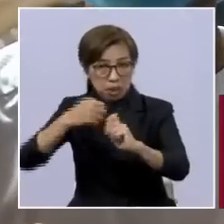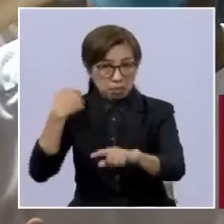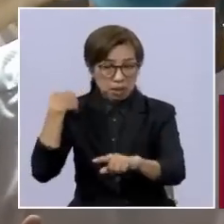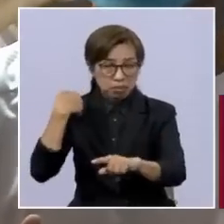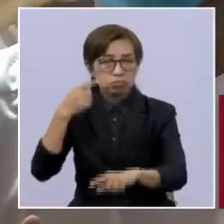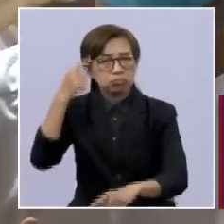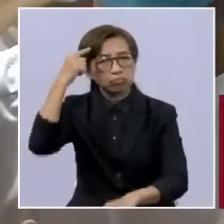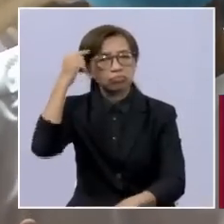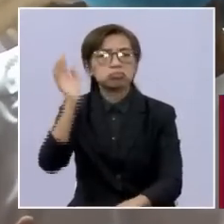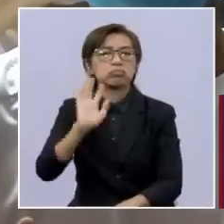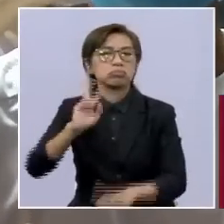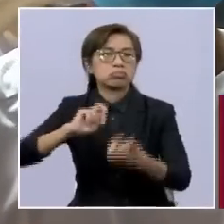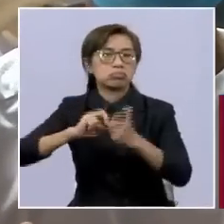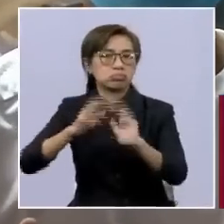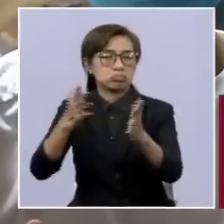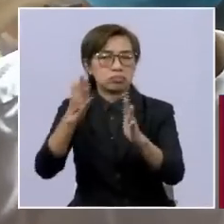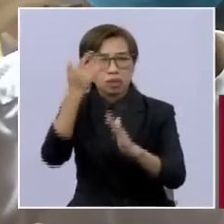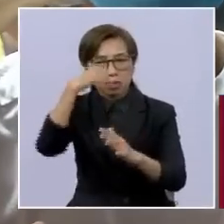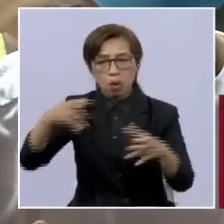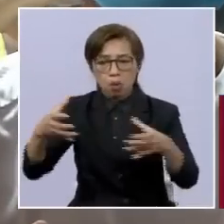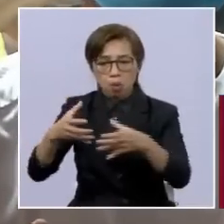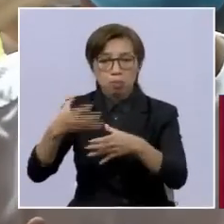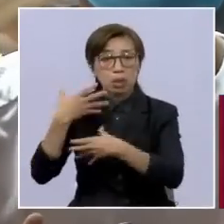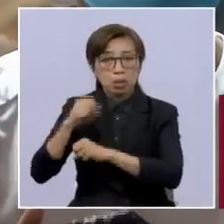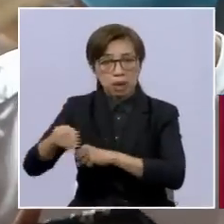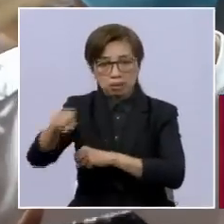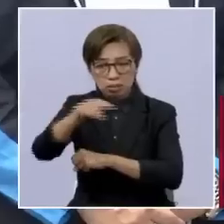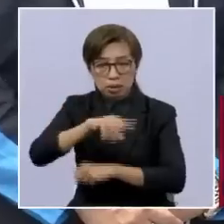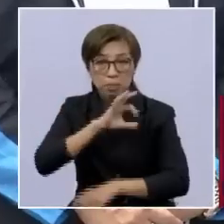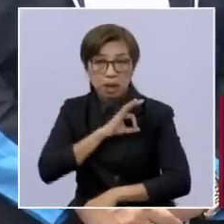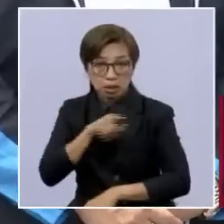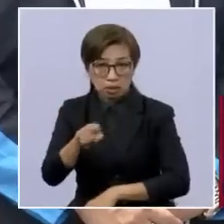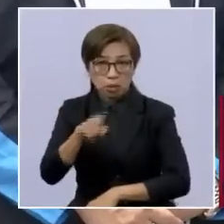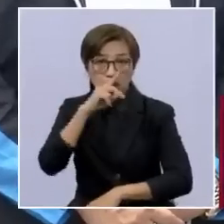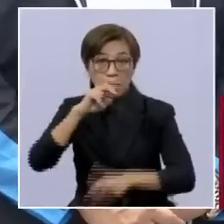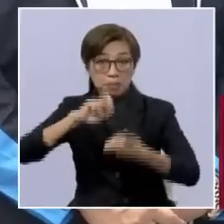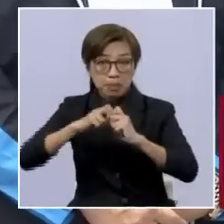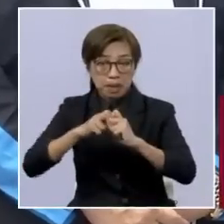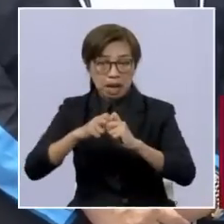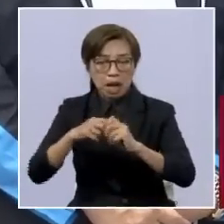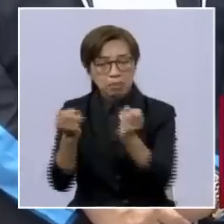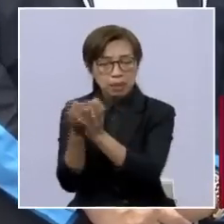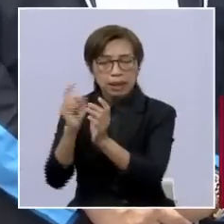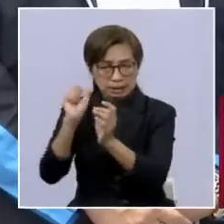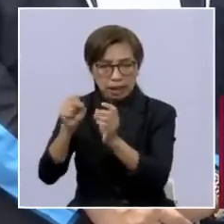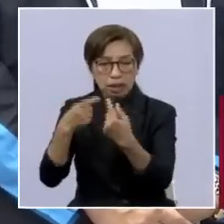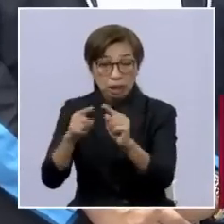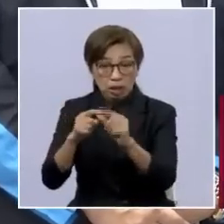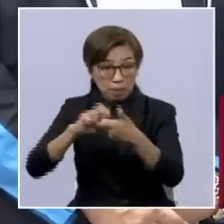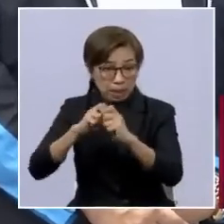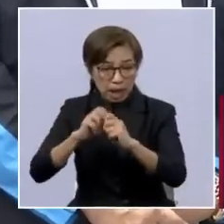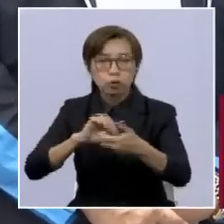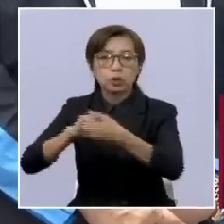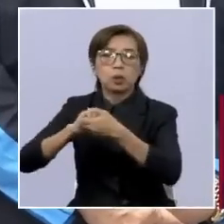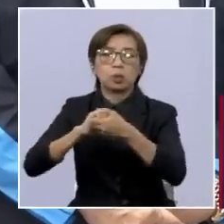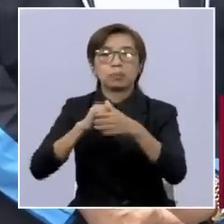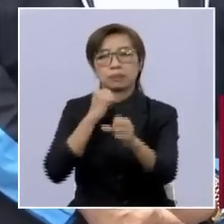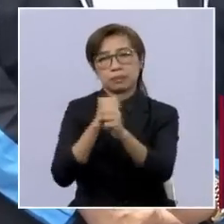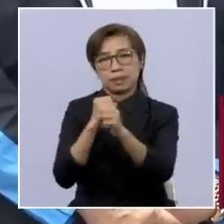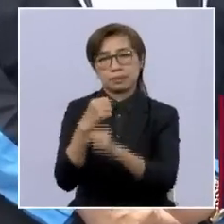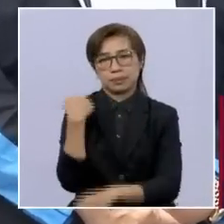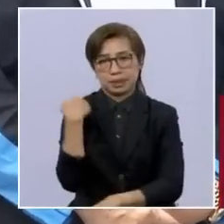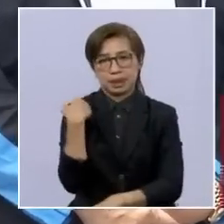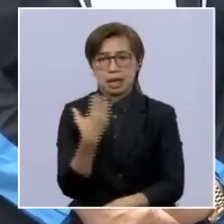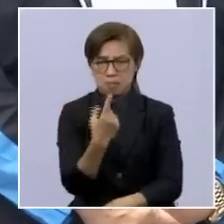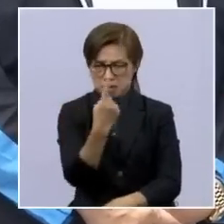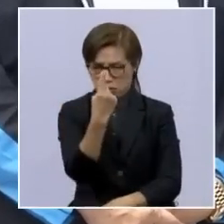าจะไม่ใช่ประเด็นปัญหาเพราะว่าคนพักประชาธิปัตย์เมื่อถึงยามวิกฤตจะกลับมาร่วมมือกันครับ ค่ะคนหนึ่งในพักประชาธิปัตย์นะค